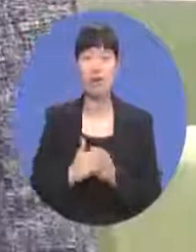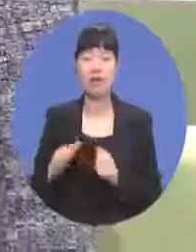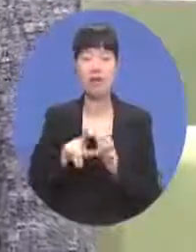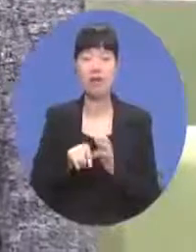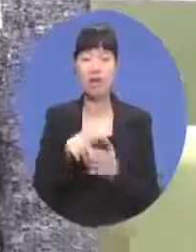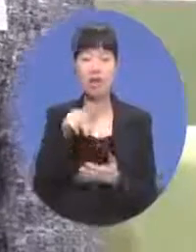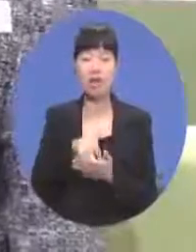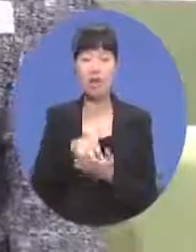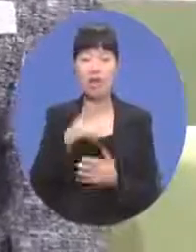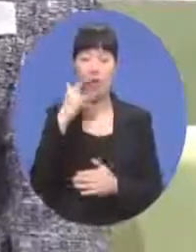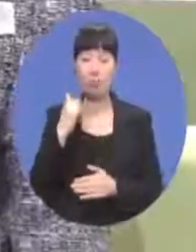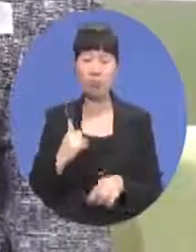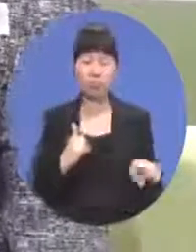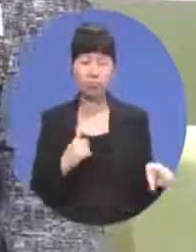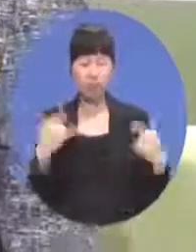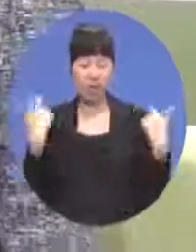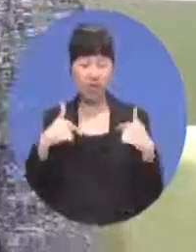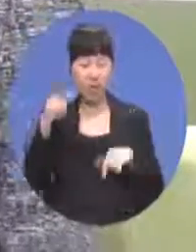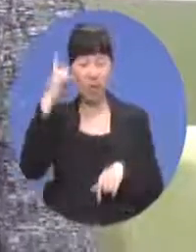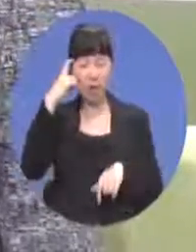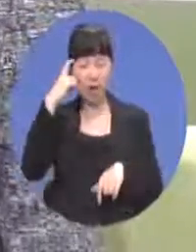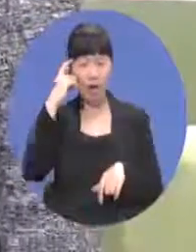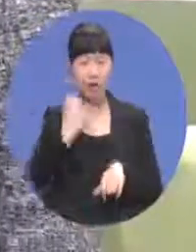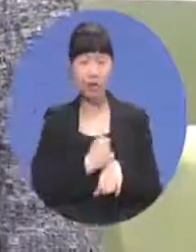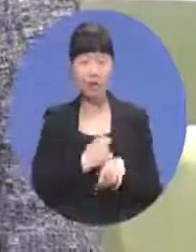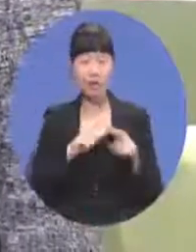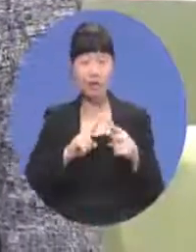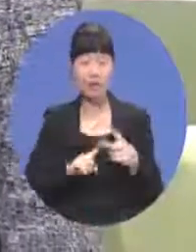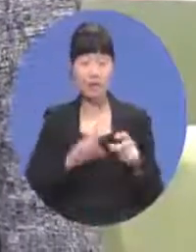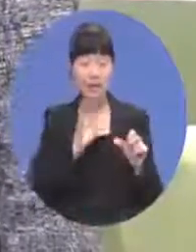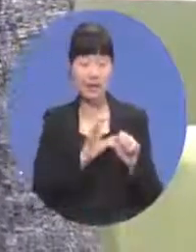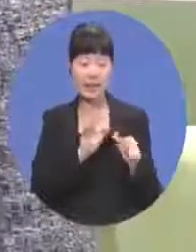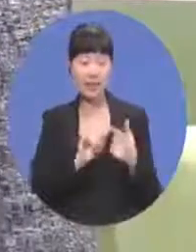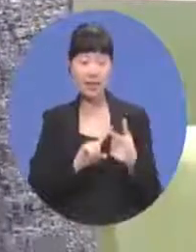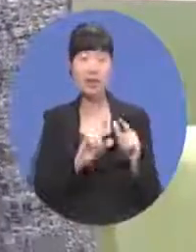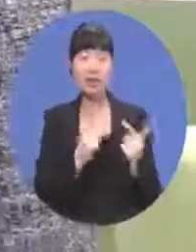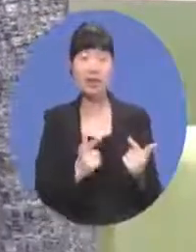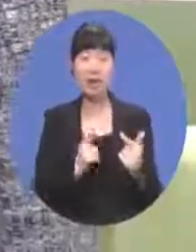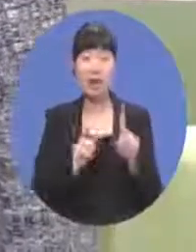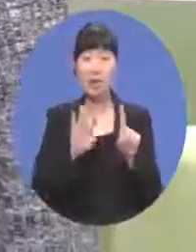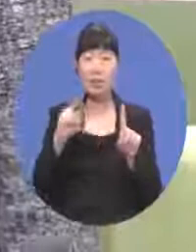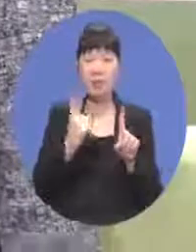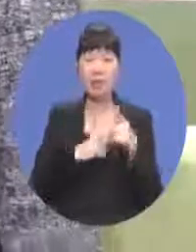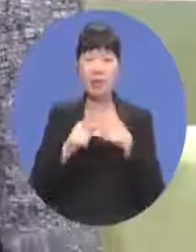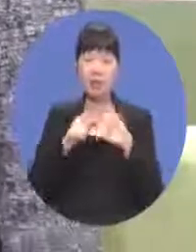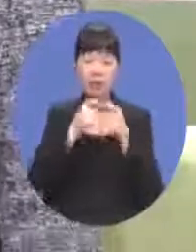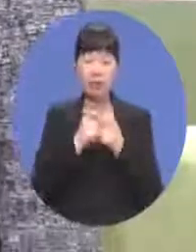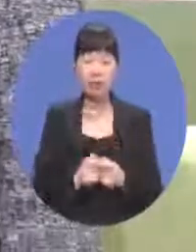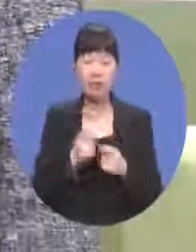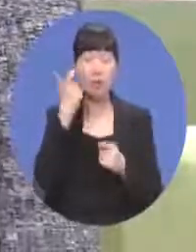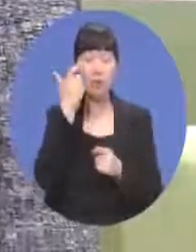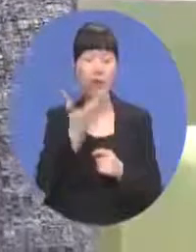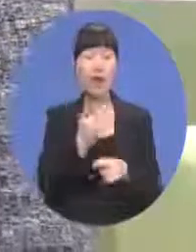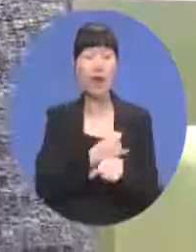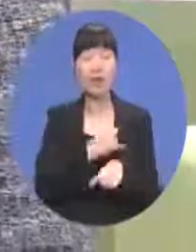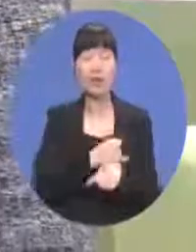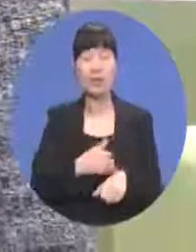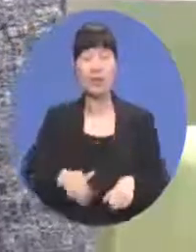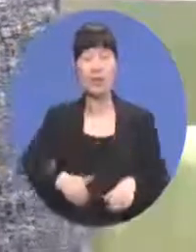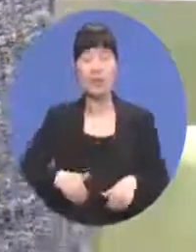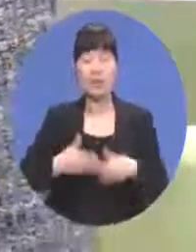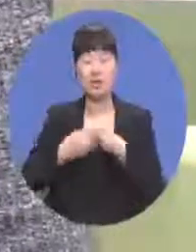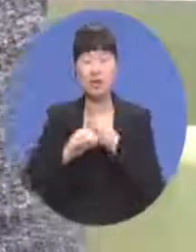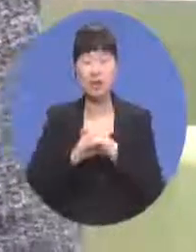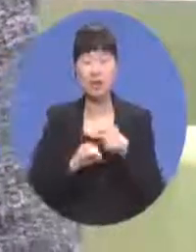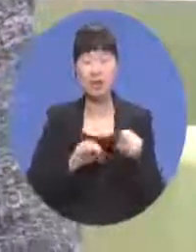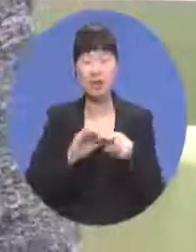경우에도 부모님이 쟤는 맨날 왜 저래? 이렇게 하거나 야단을 치는 게 아니라 한번 좀 더 구체적으로 물어봐 주는 거죠. 예를 들면은